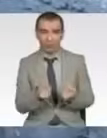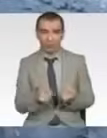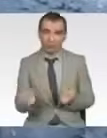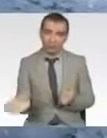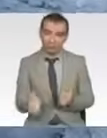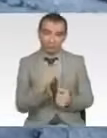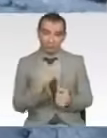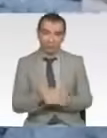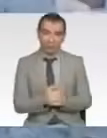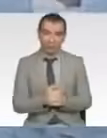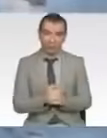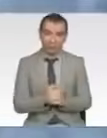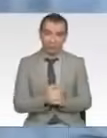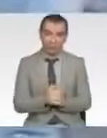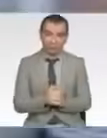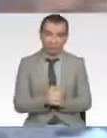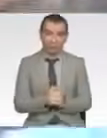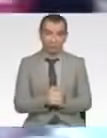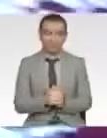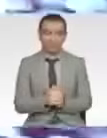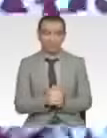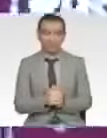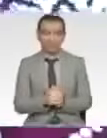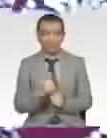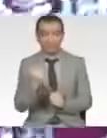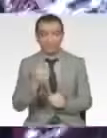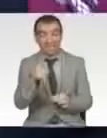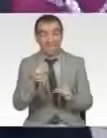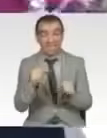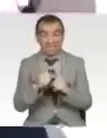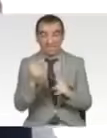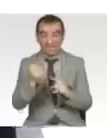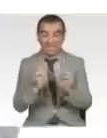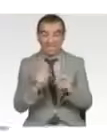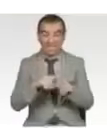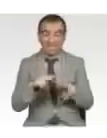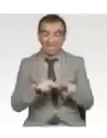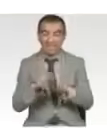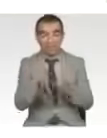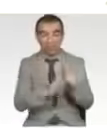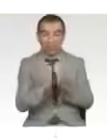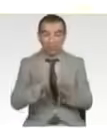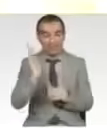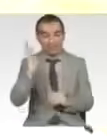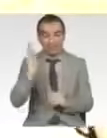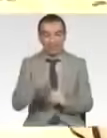Yürü. Buyurun, yürü Ayşe. Hülya Muhtar. Bir de dübek dövmeye gidelim.